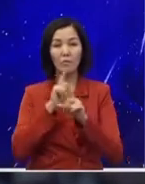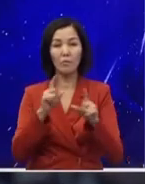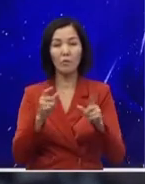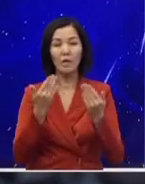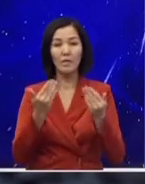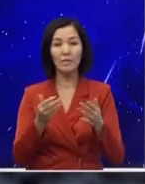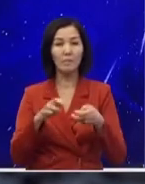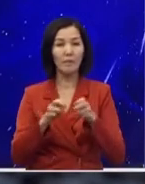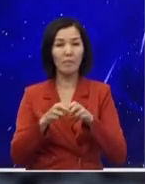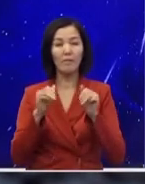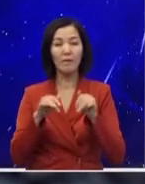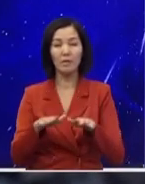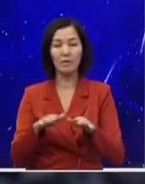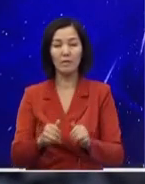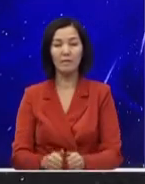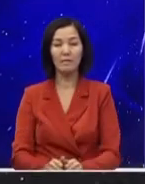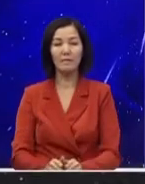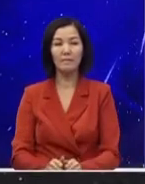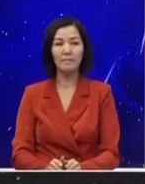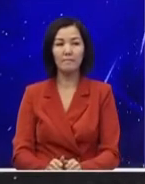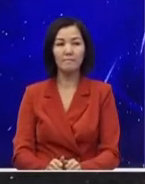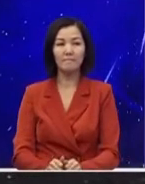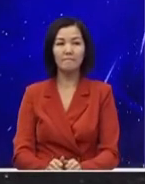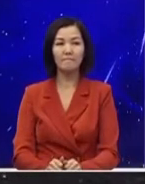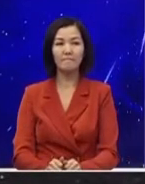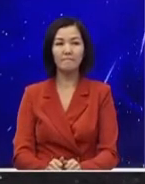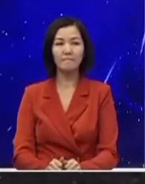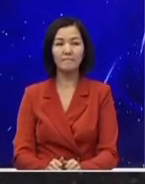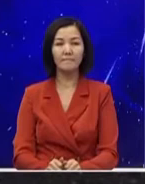останется позади, говорит она, не скрывая радости.